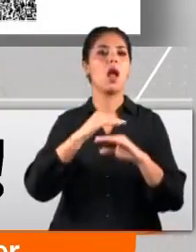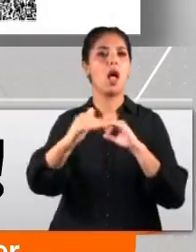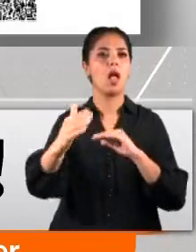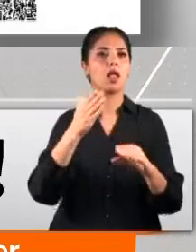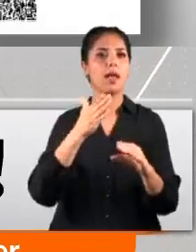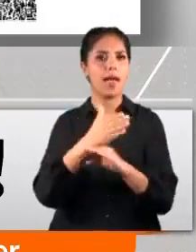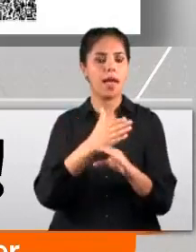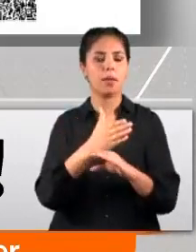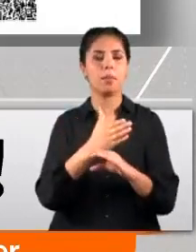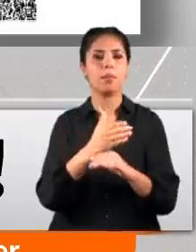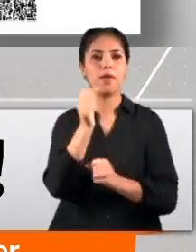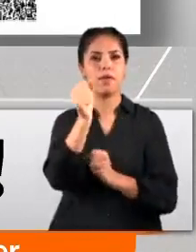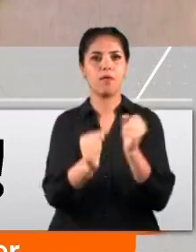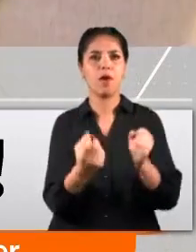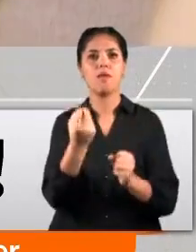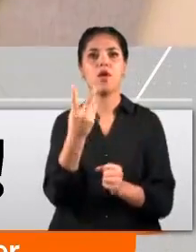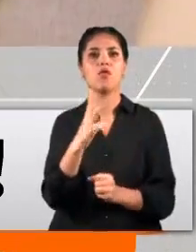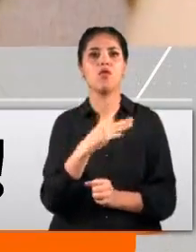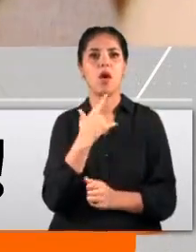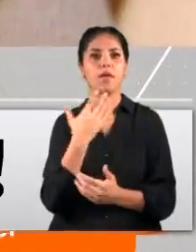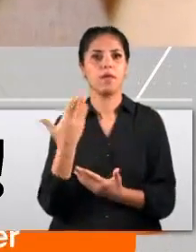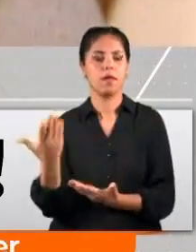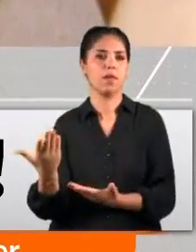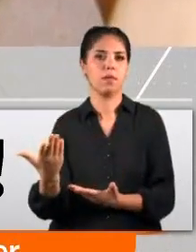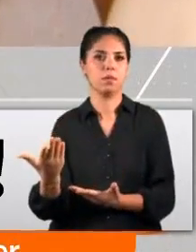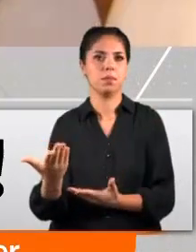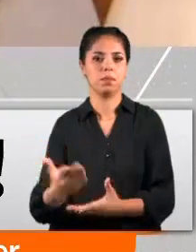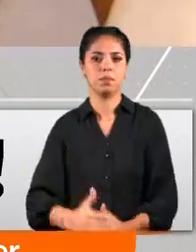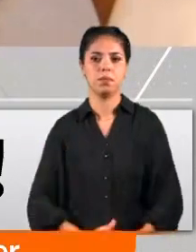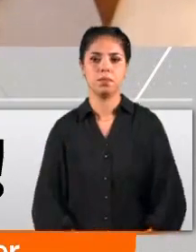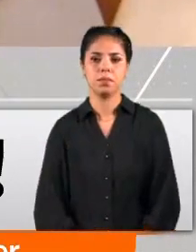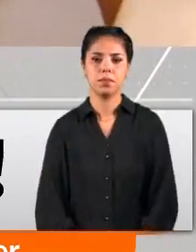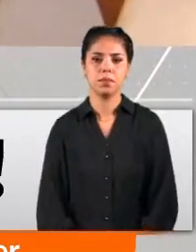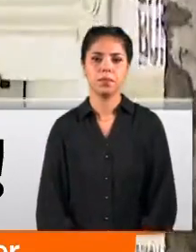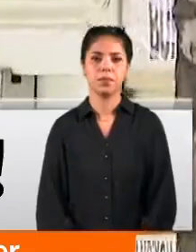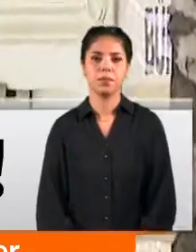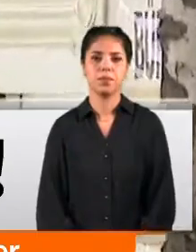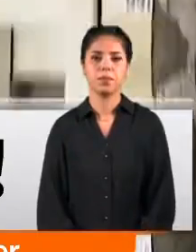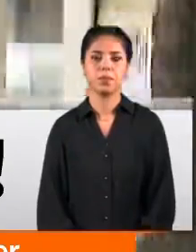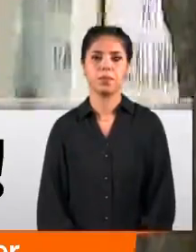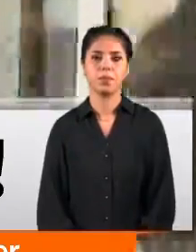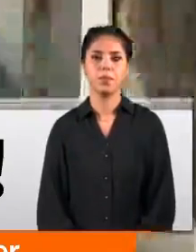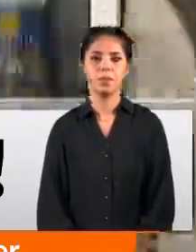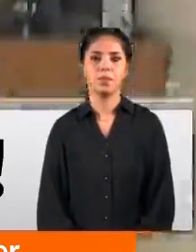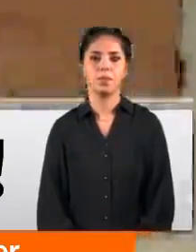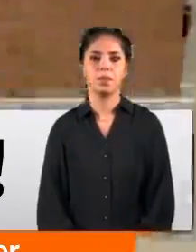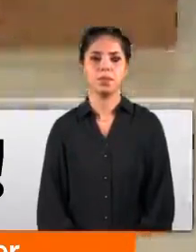Rabbi derisi olduğunu duyurmuştu halkın yediği ekmeği bile zehir ettiler Ne yazık ki